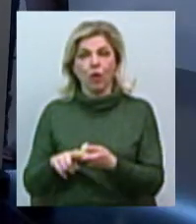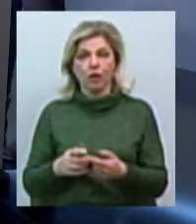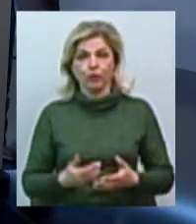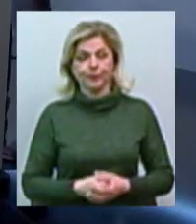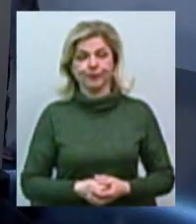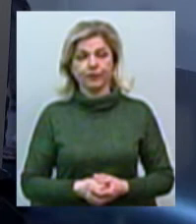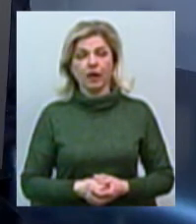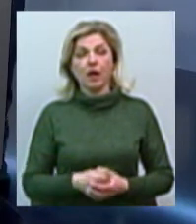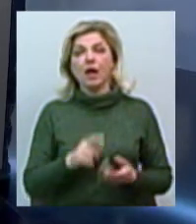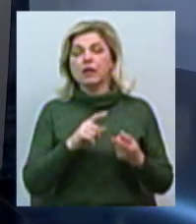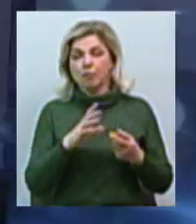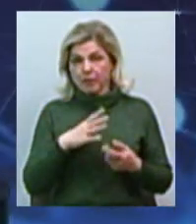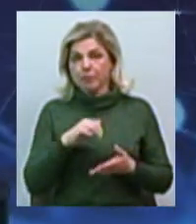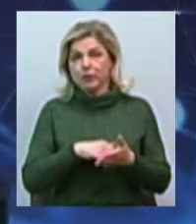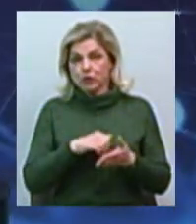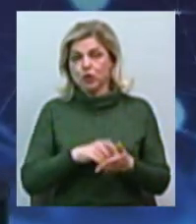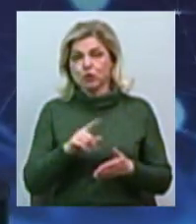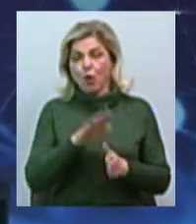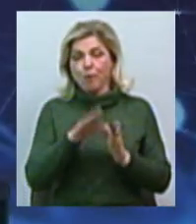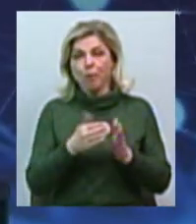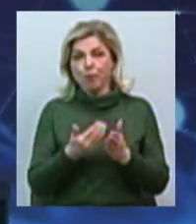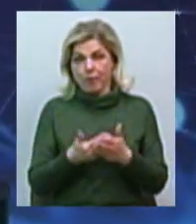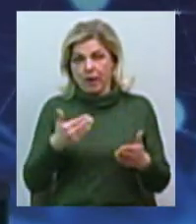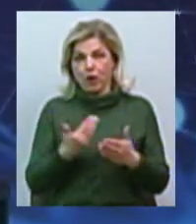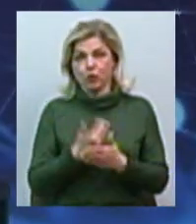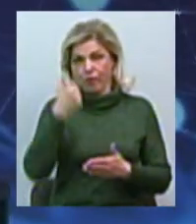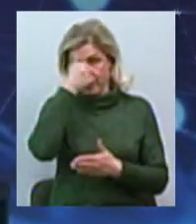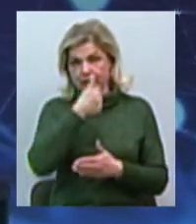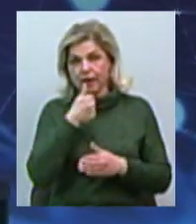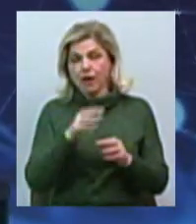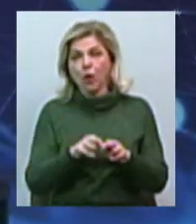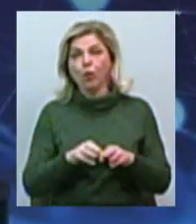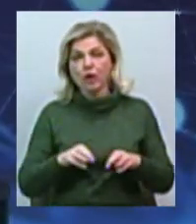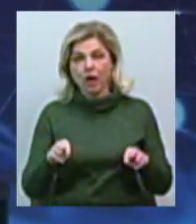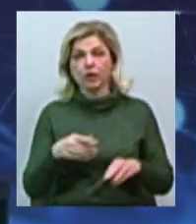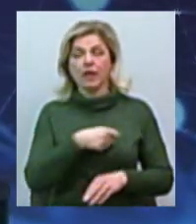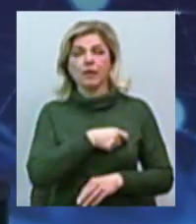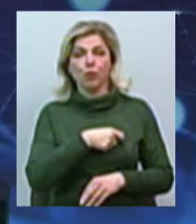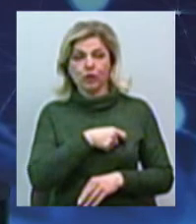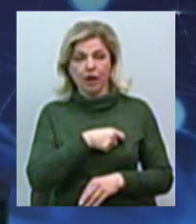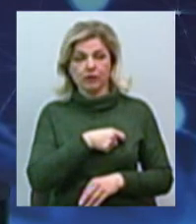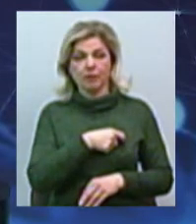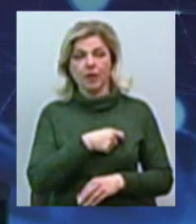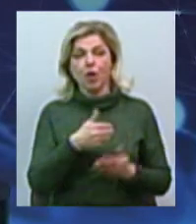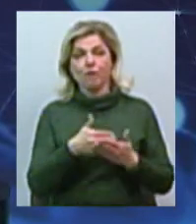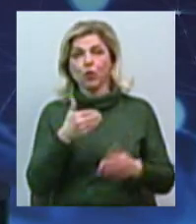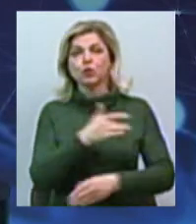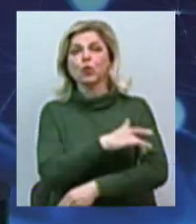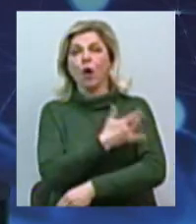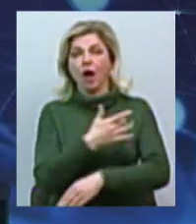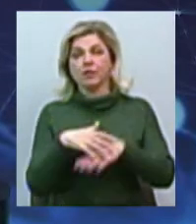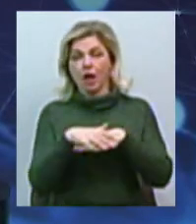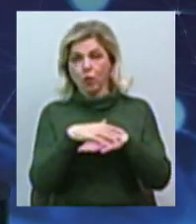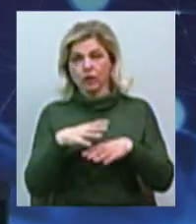цього спонукало те, що під Новий рік урядом, народними депутатами від «Слуги народу» було внесено